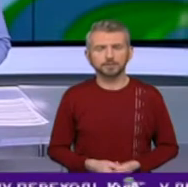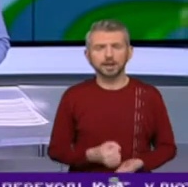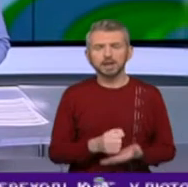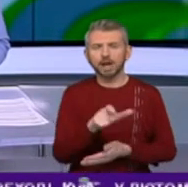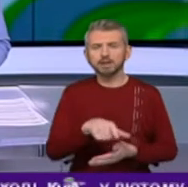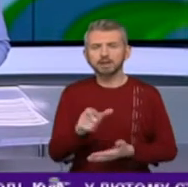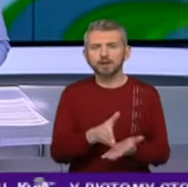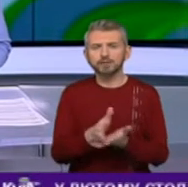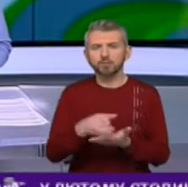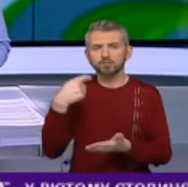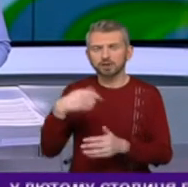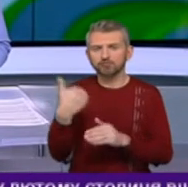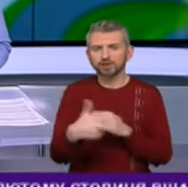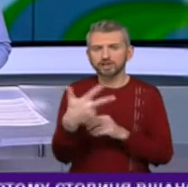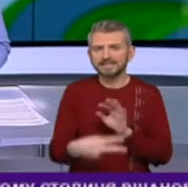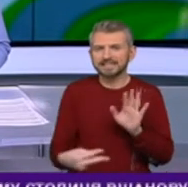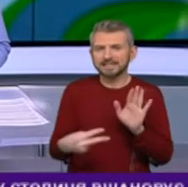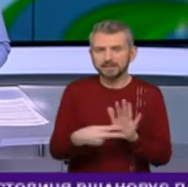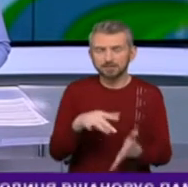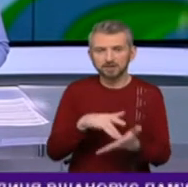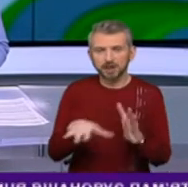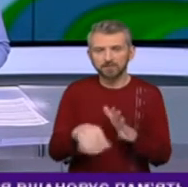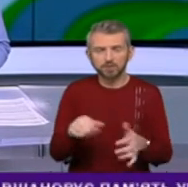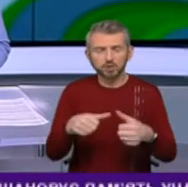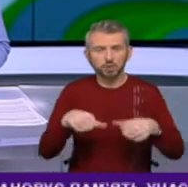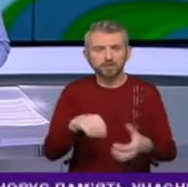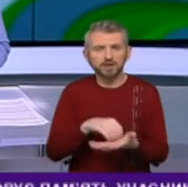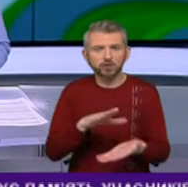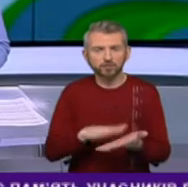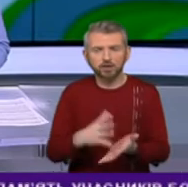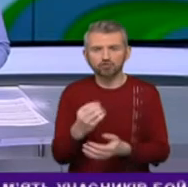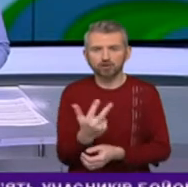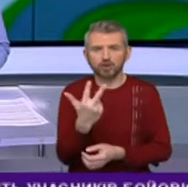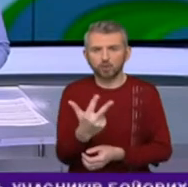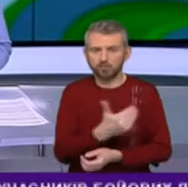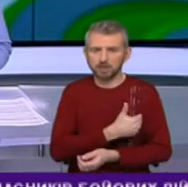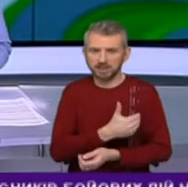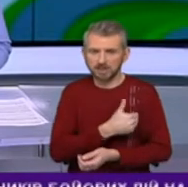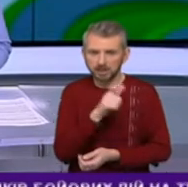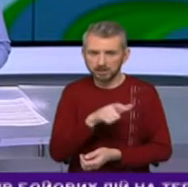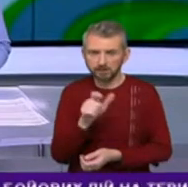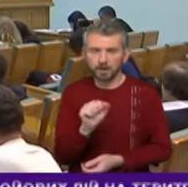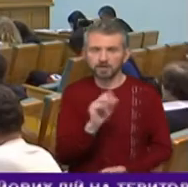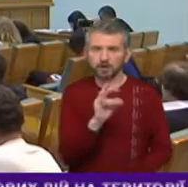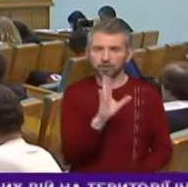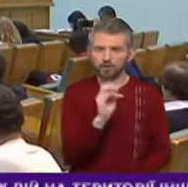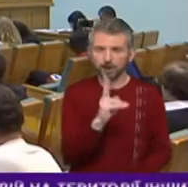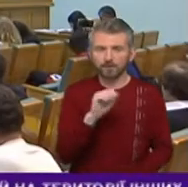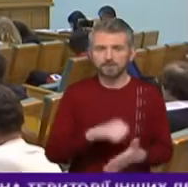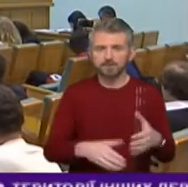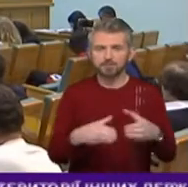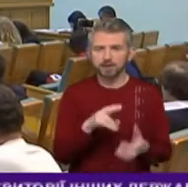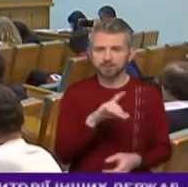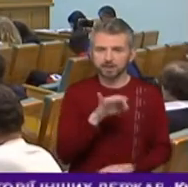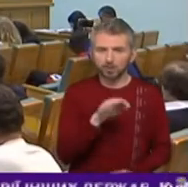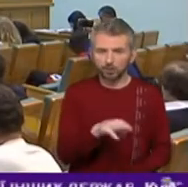Кандидатів на пост президента вже 37. Центральна виборча комісія зареєструвала ще трьох претендентів. Андрія Новака від партії «Патріот»,